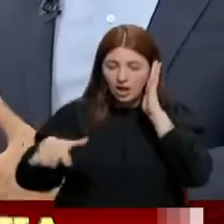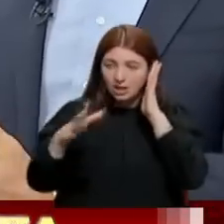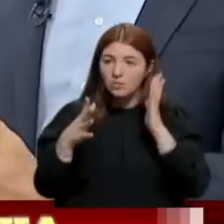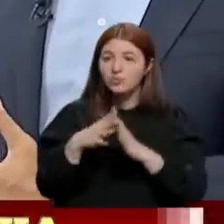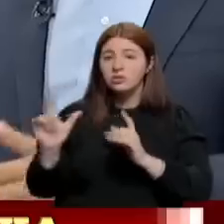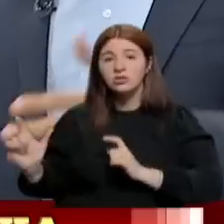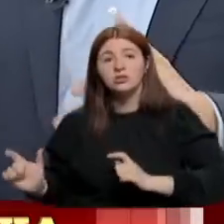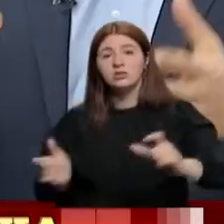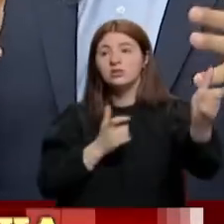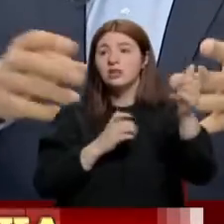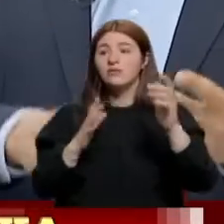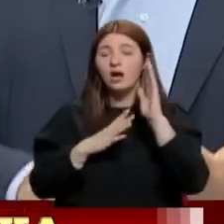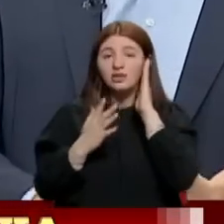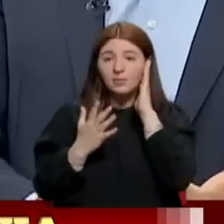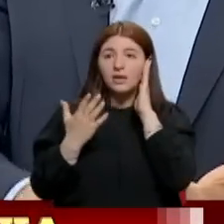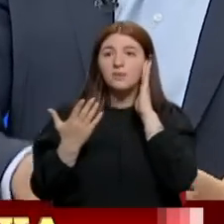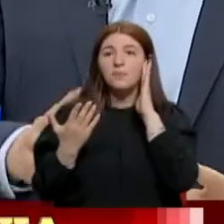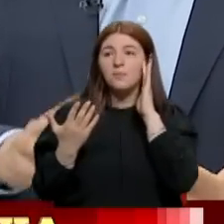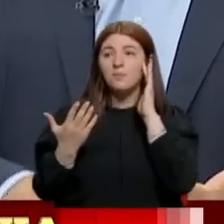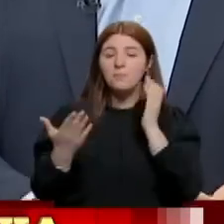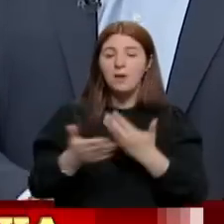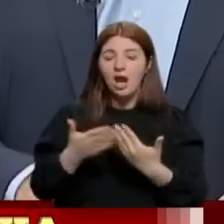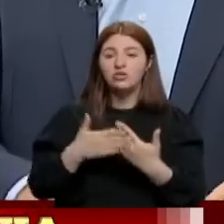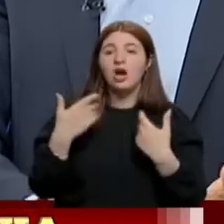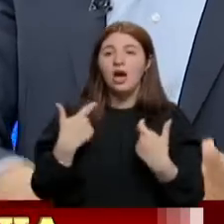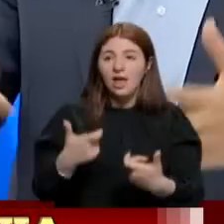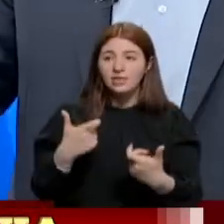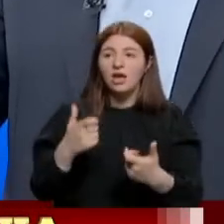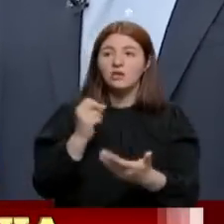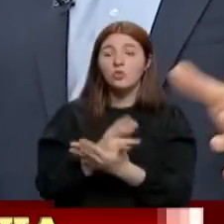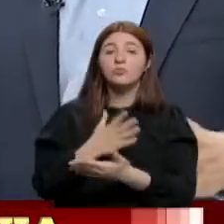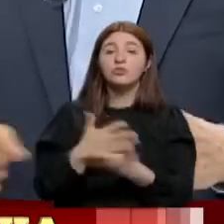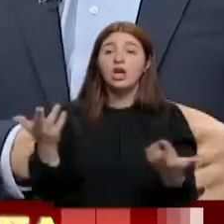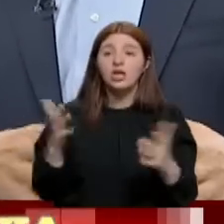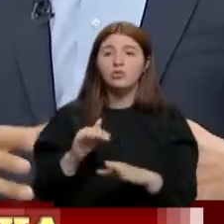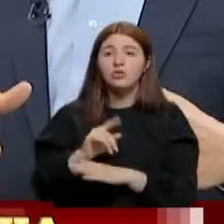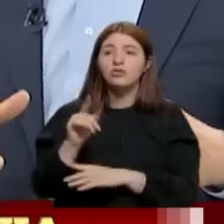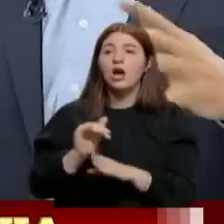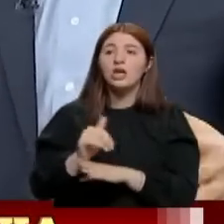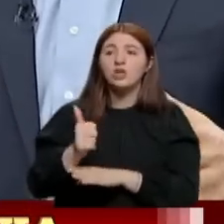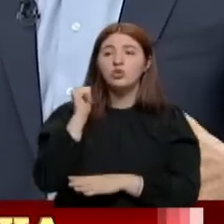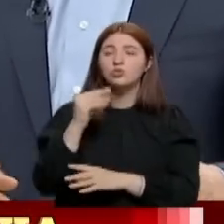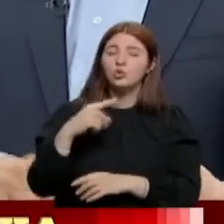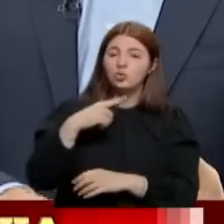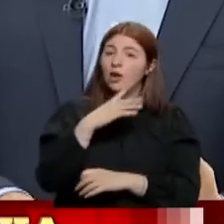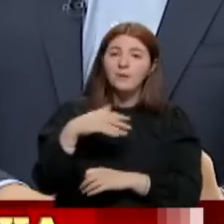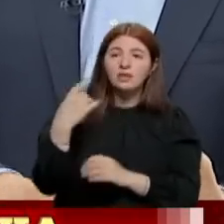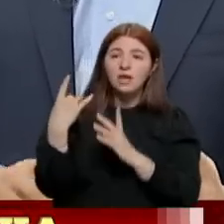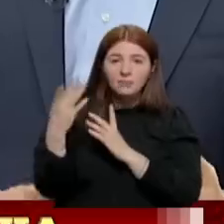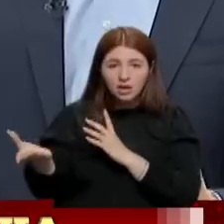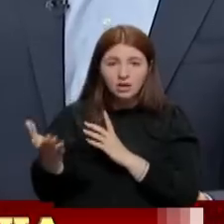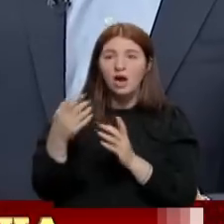büyük bir göç var. Yani elbette Maraş, Hatay, Adıyaman büyük bir yıkım yaşıyor. Orada hayata dönüş çok daha zor. Ama